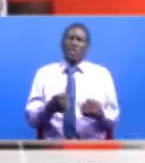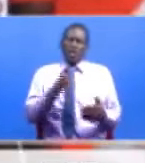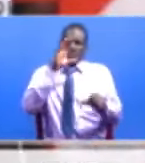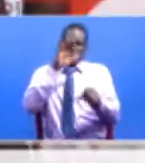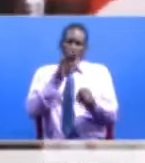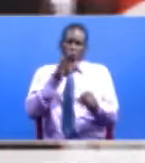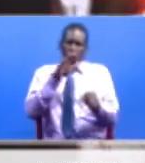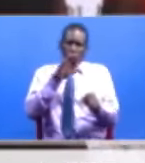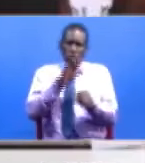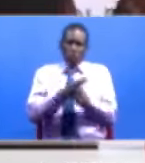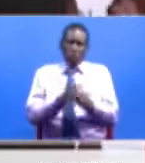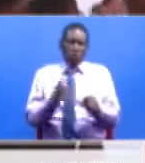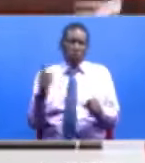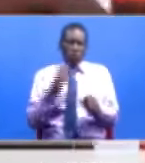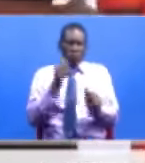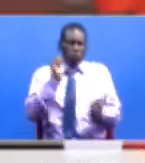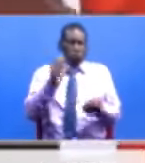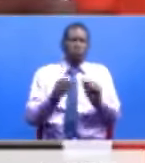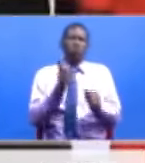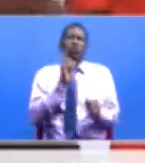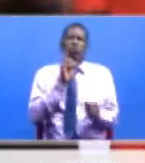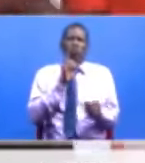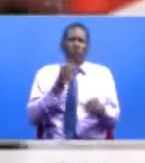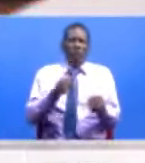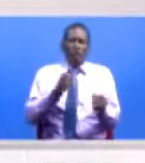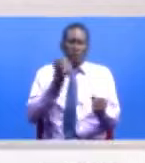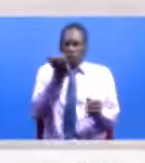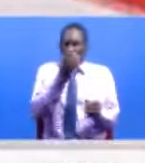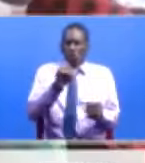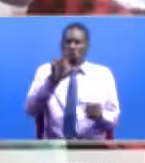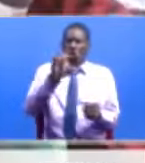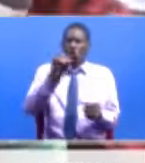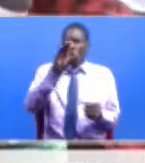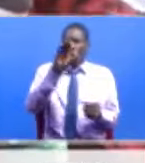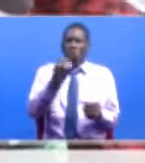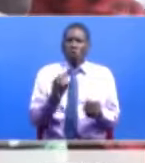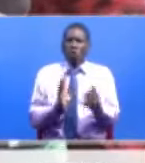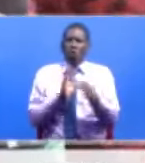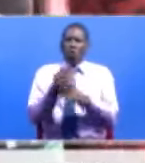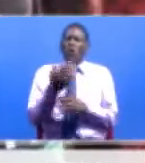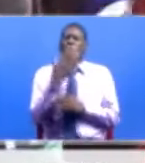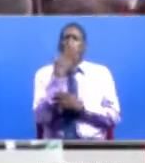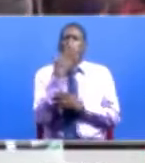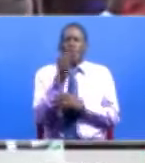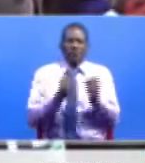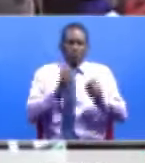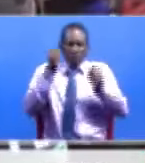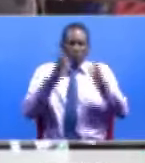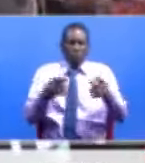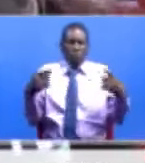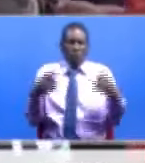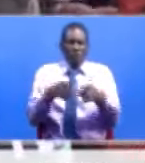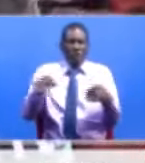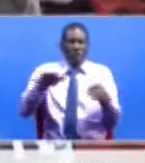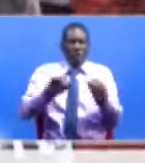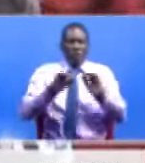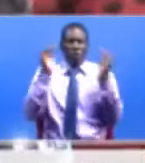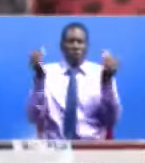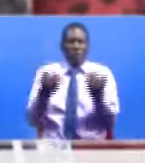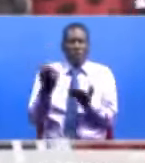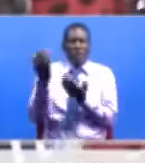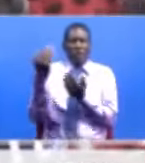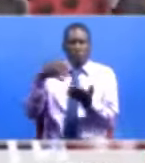Kenya katika mashindano ya kesho uwanjani Lobo huko zaidi wanariadha 500 kutoka mataifa mbalimbali ya dunia wakitarajiwa